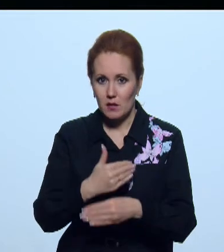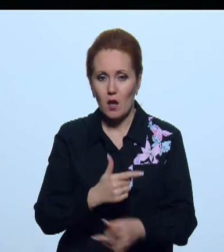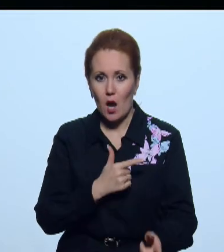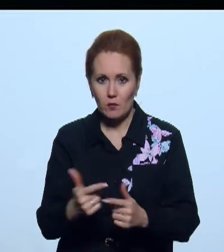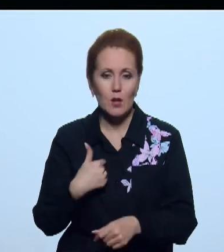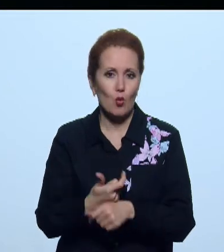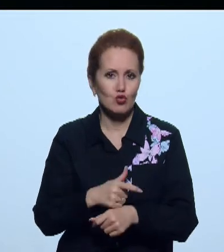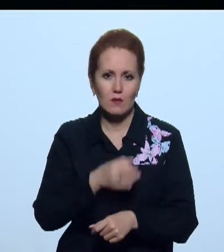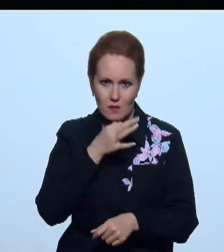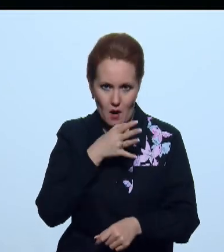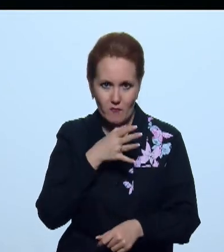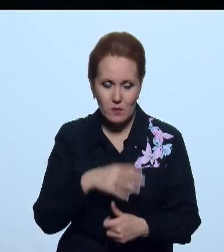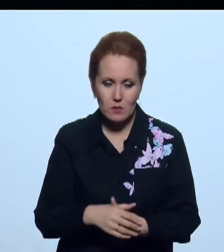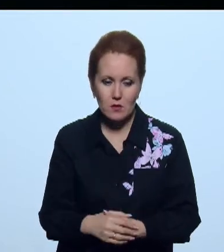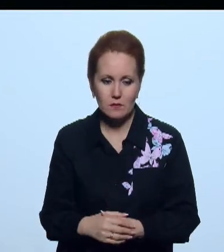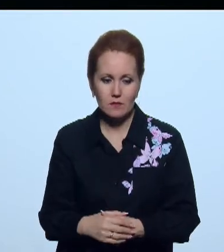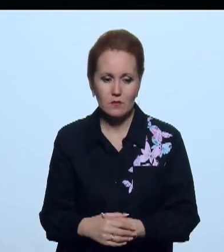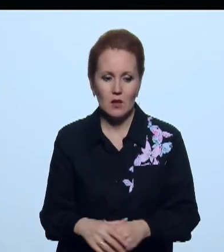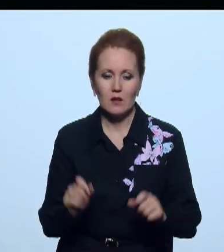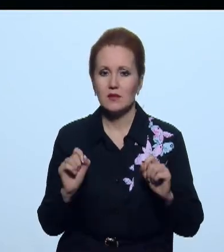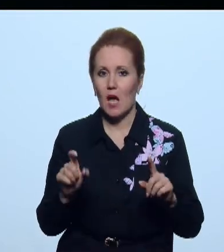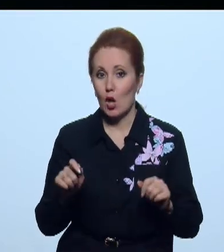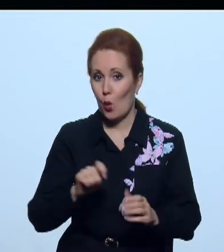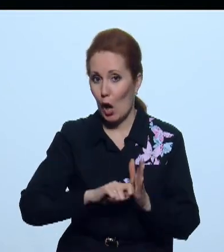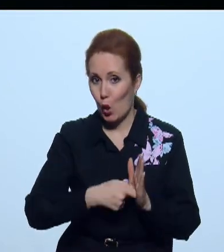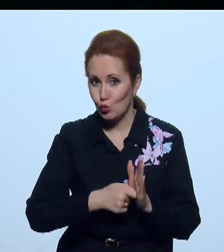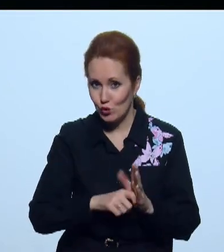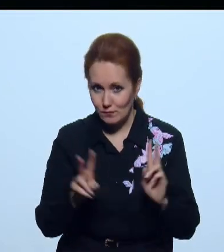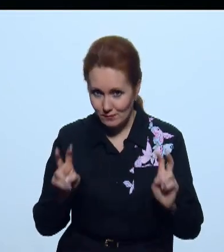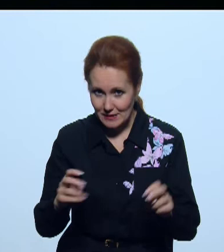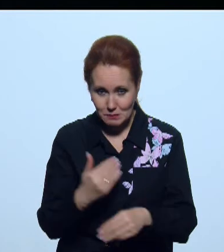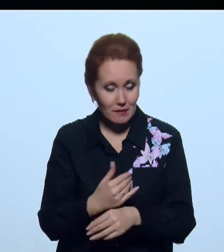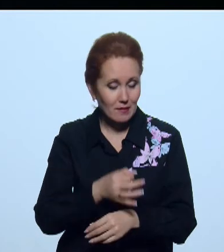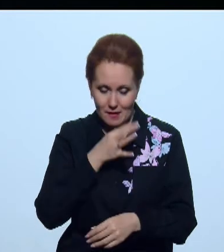очень нравится «Золотой ключик», к примеру.